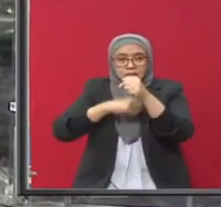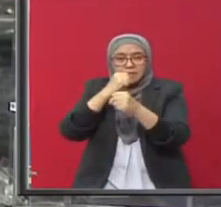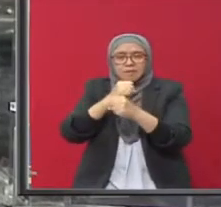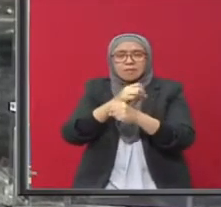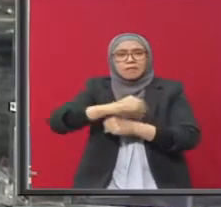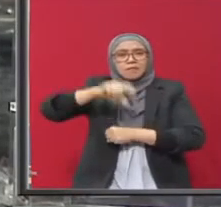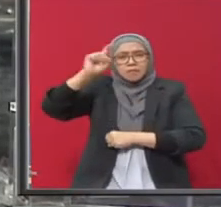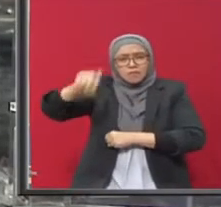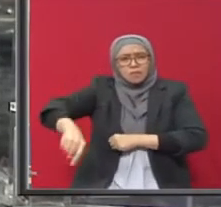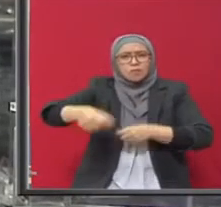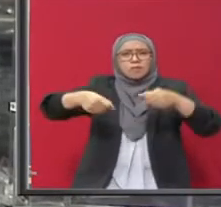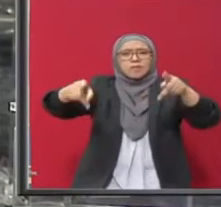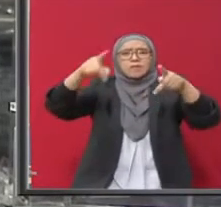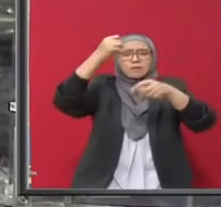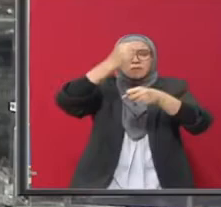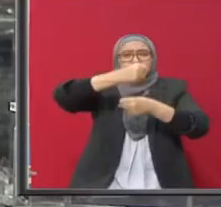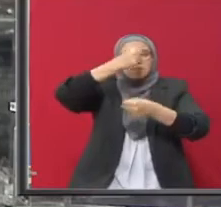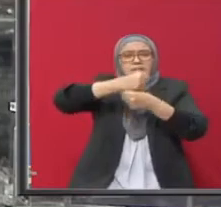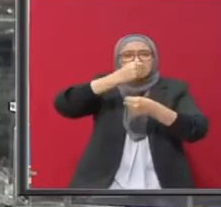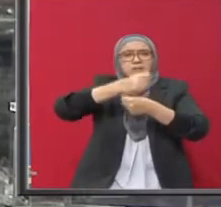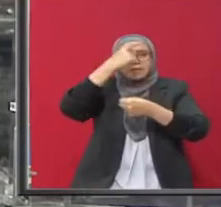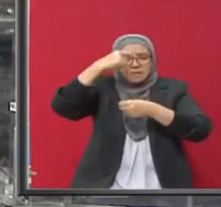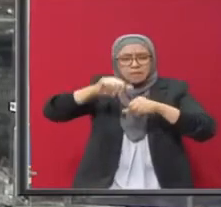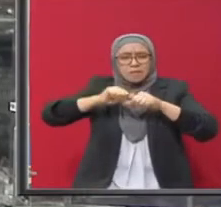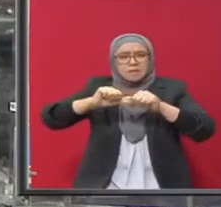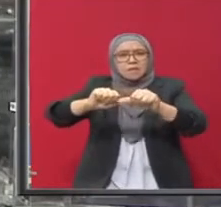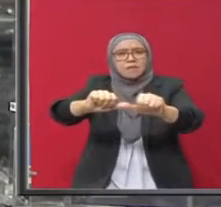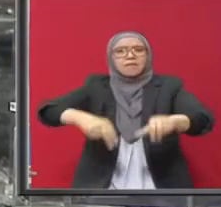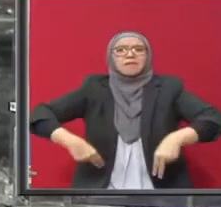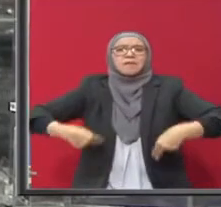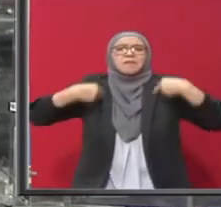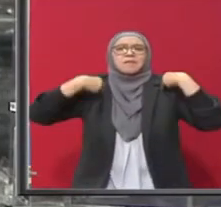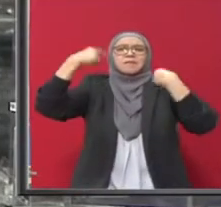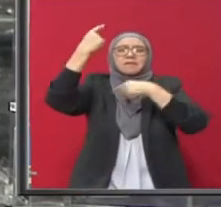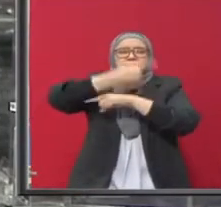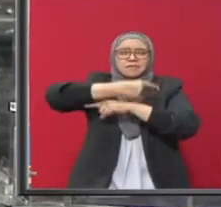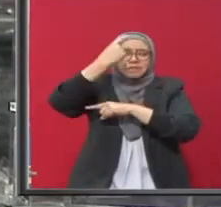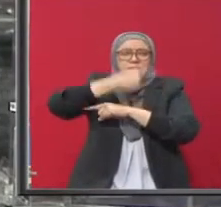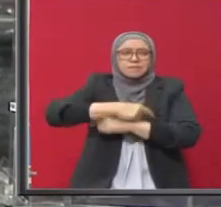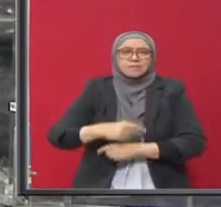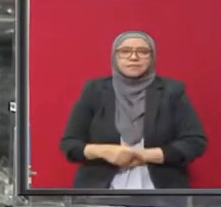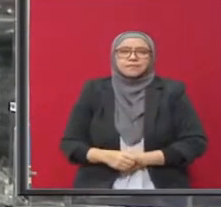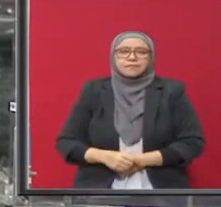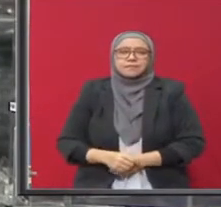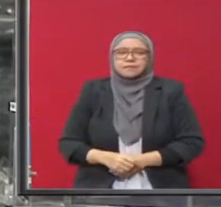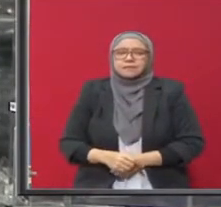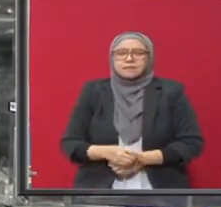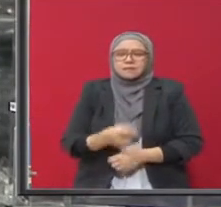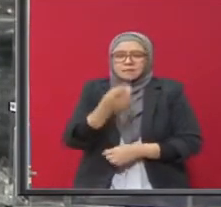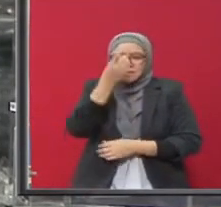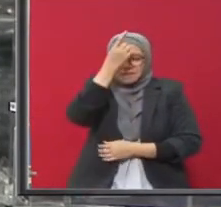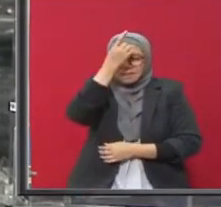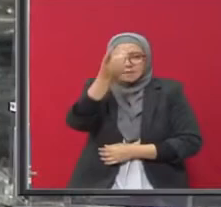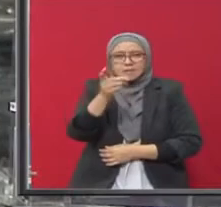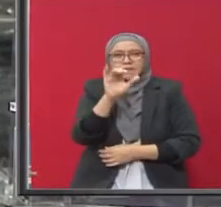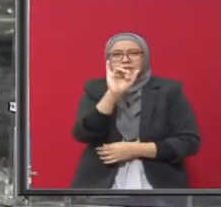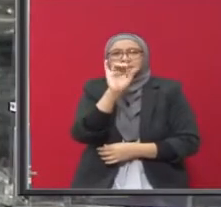memerlukan peluang pekerjaan bagi menampung keperluan hidup harian mereka. Datuk Yang Dipertua,